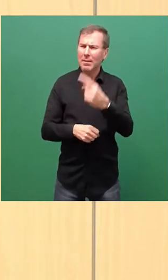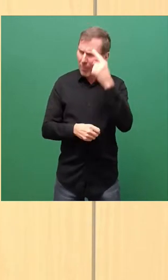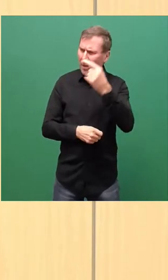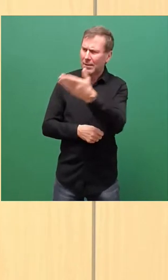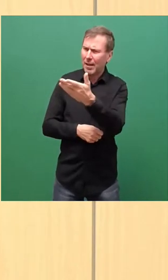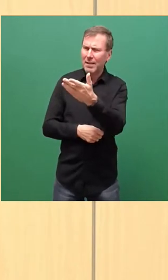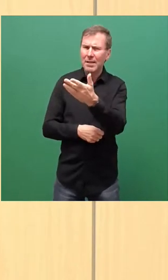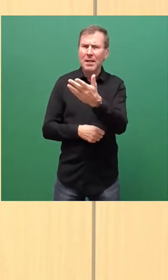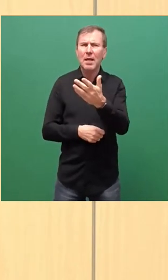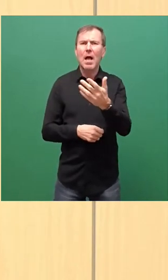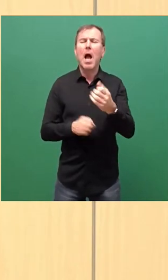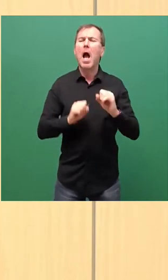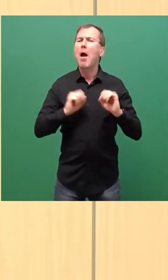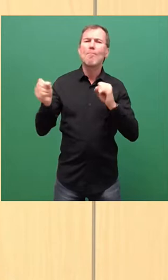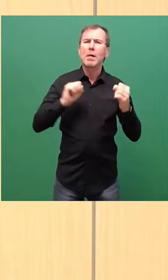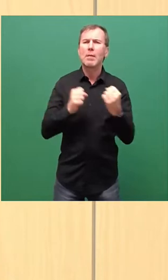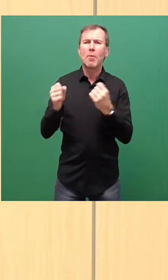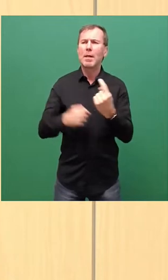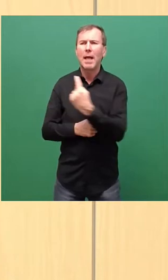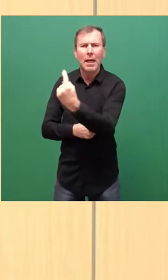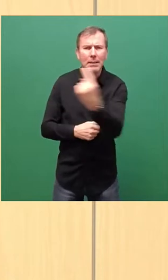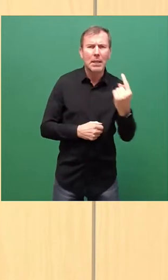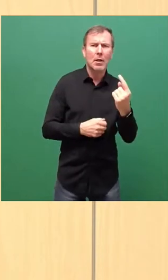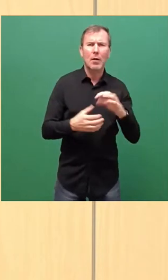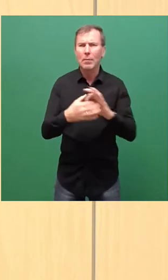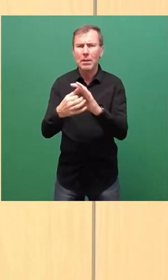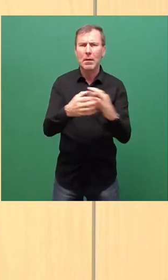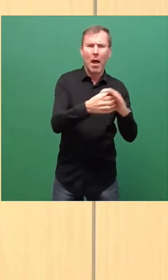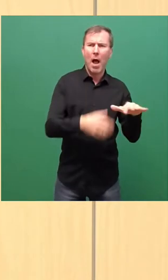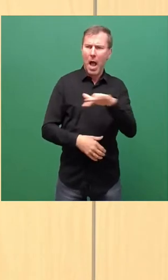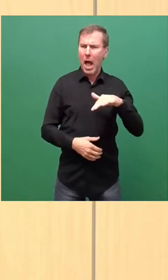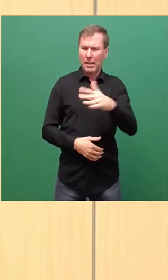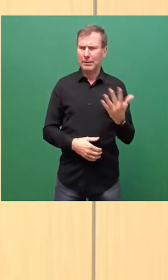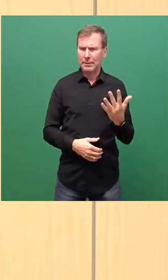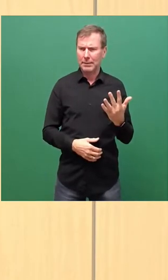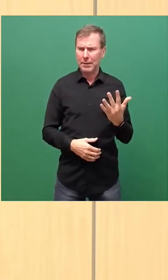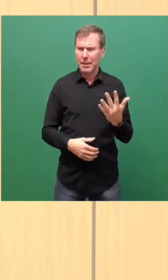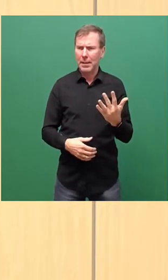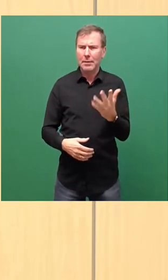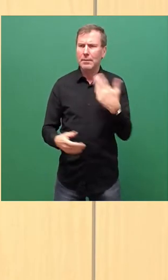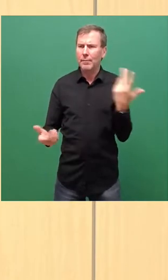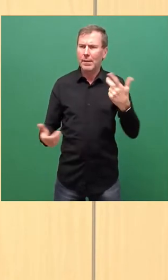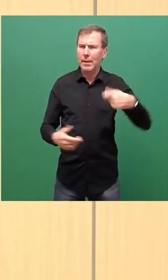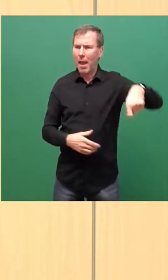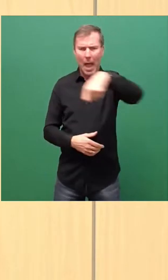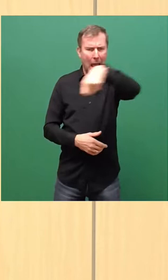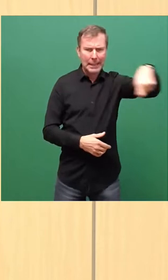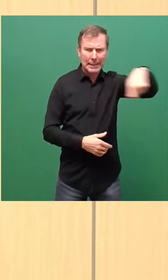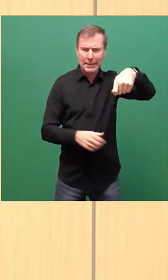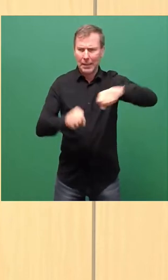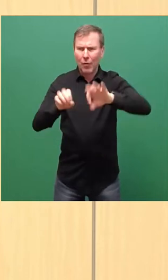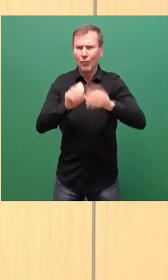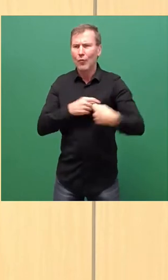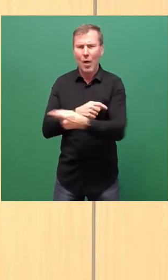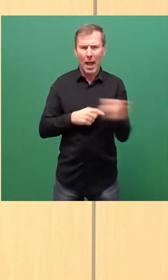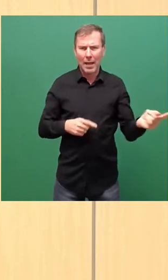heißen, jeder mit jedem und mit alles, ne? Also das könnte auch der Frosch auf der Gießkanne sein, ne? Deswegen ist das ein relativ Wort,